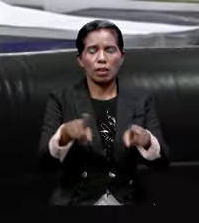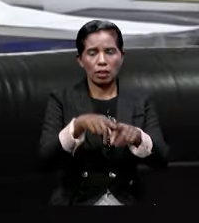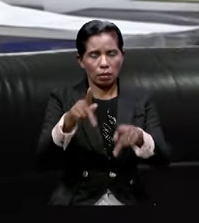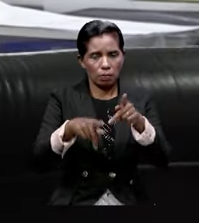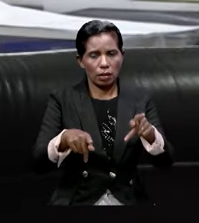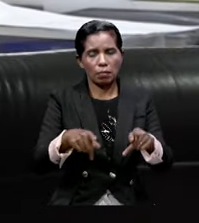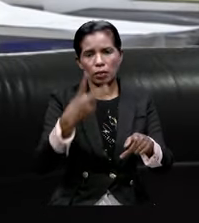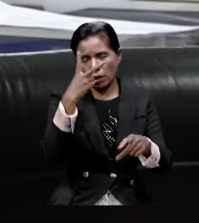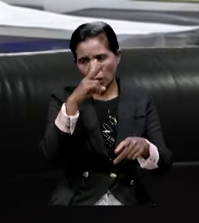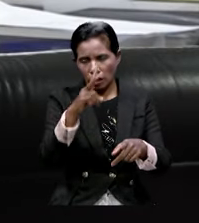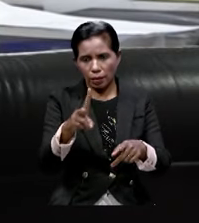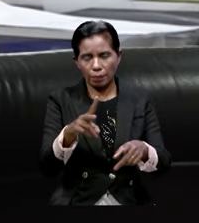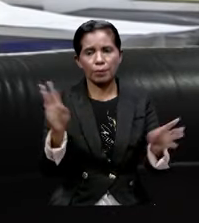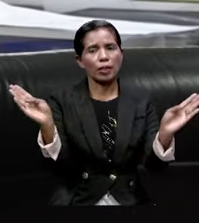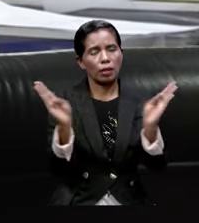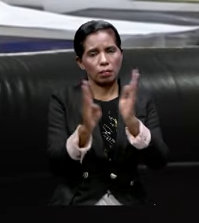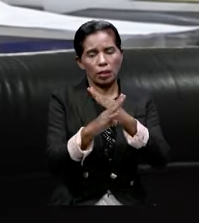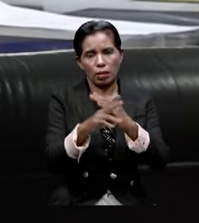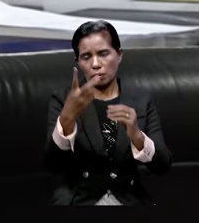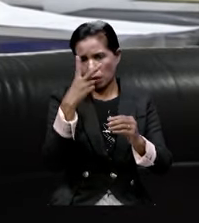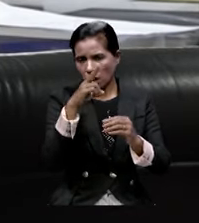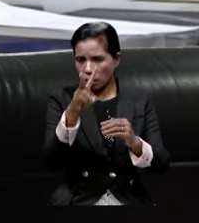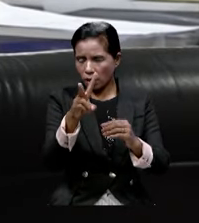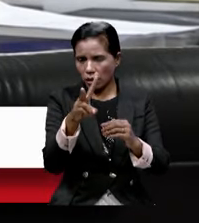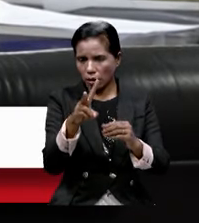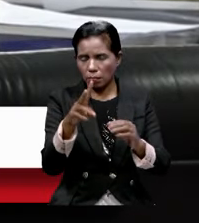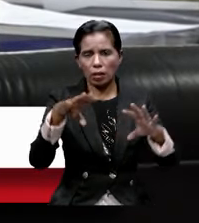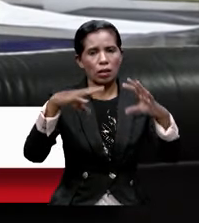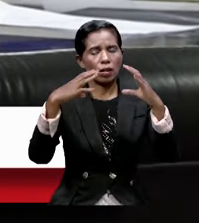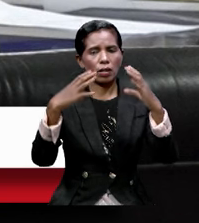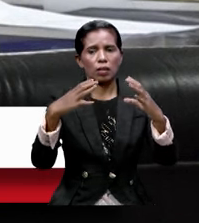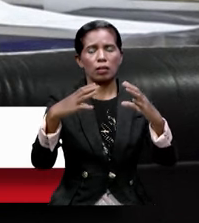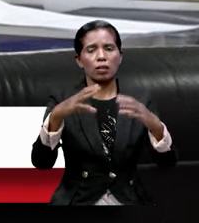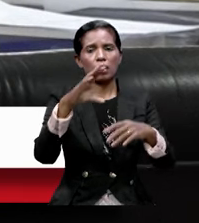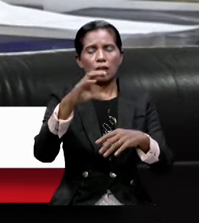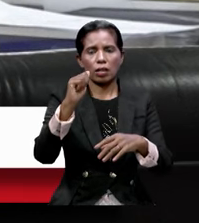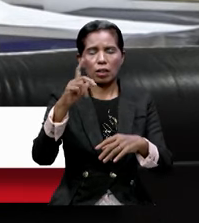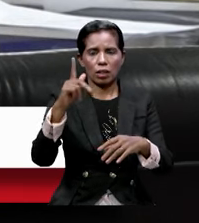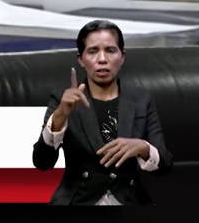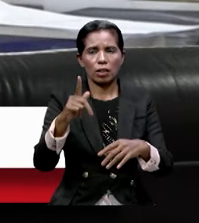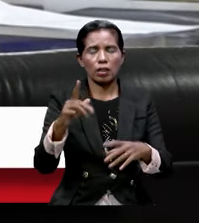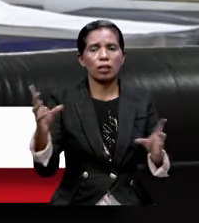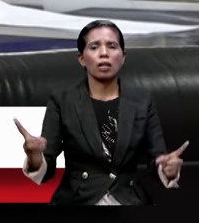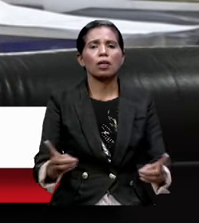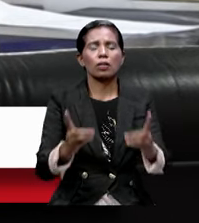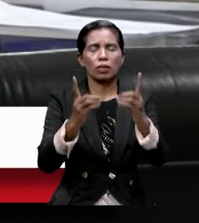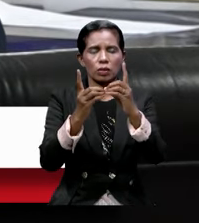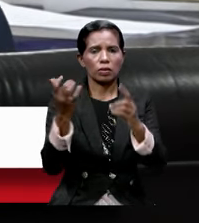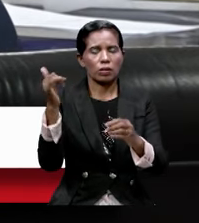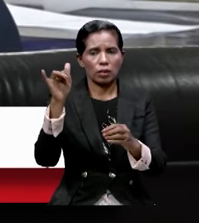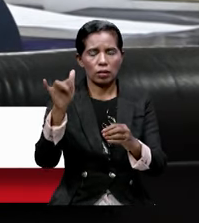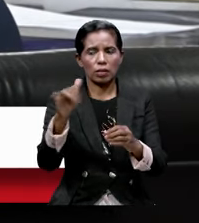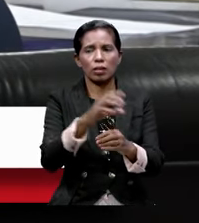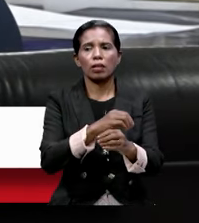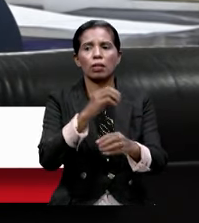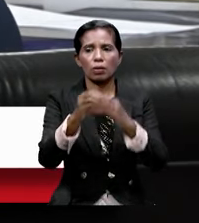hodi hare no sai sasin ba komisão anticorrupção nebe enfrenta hela vacatoria